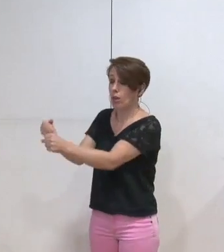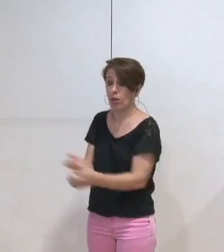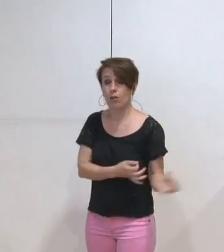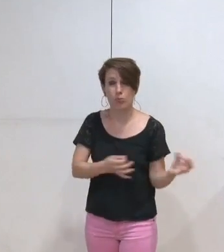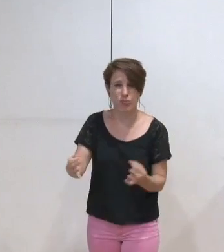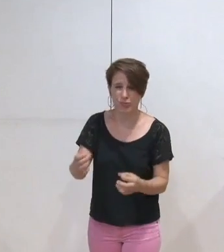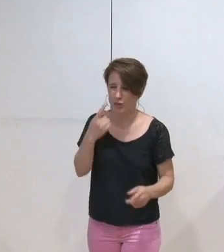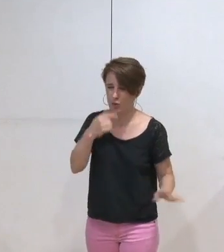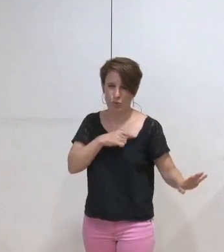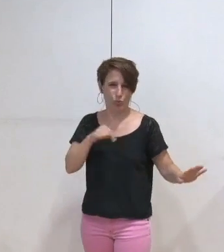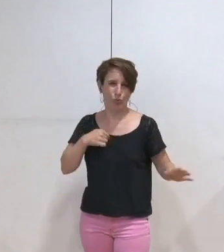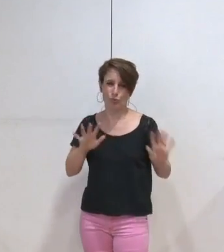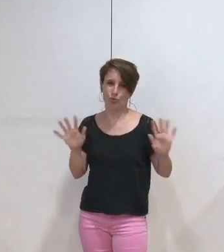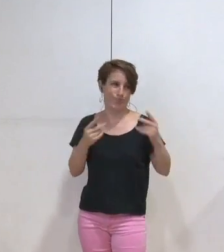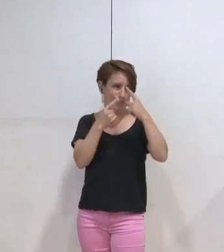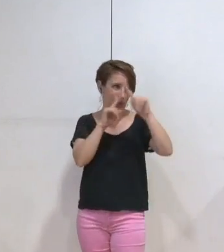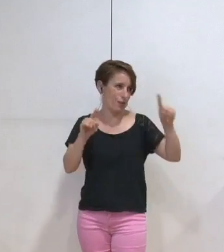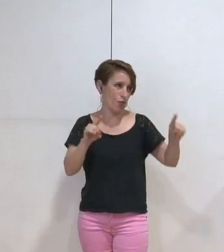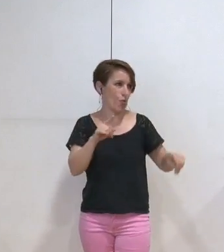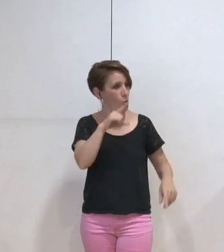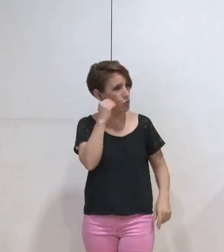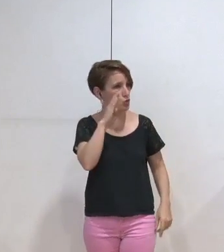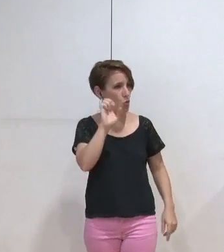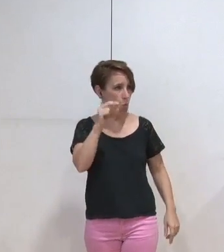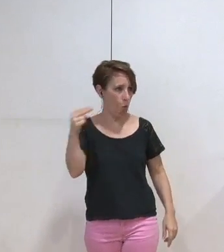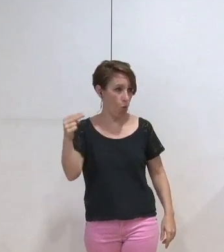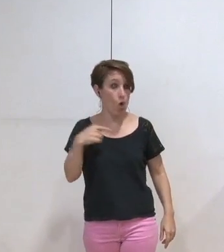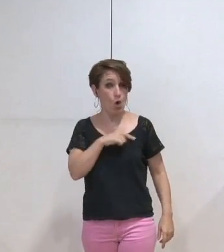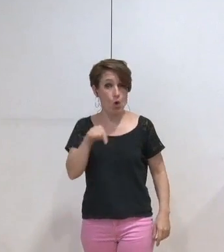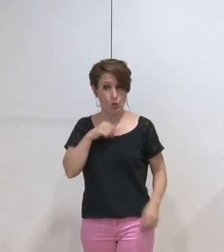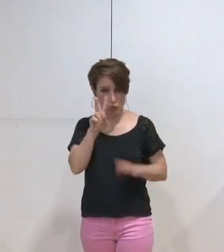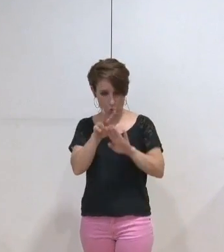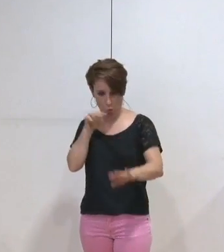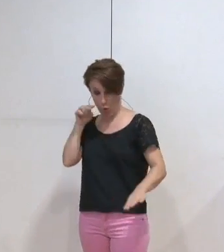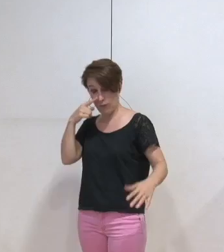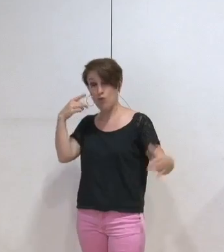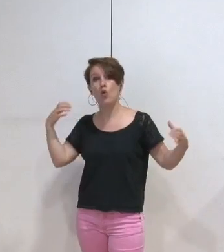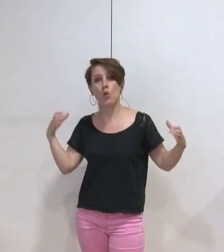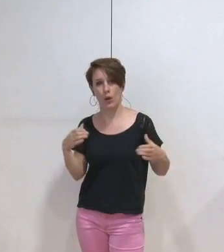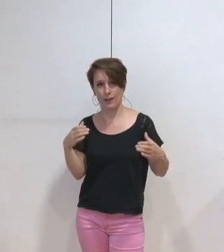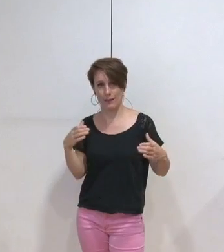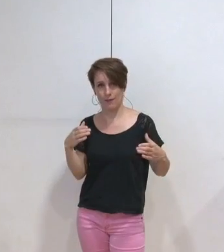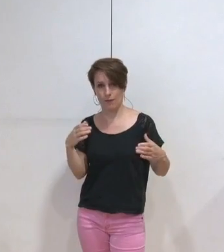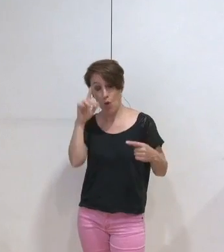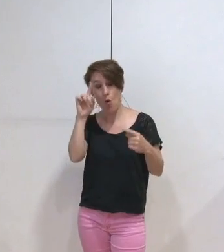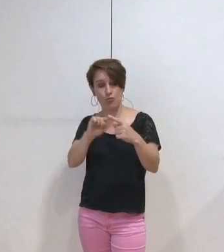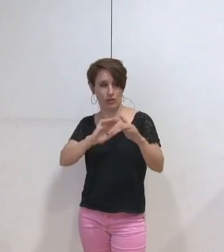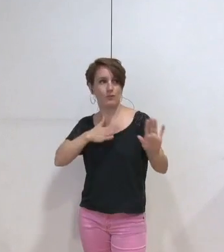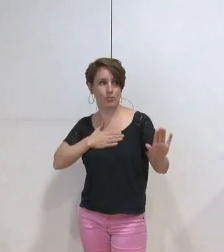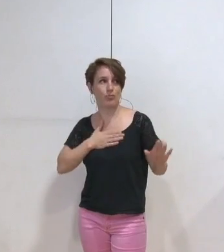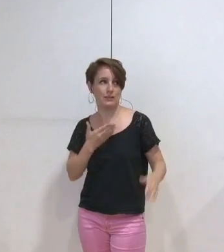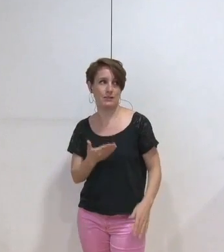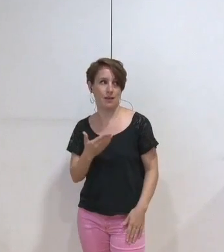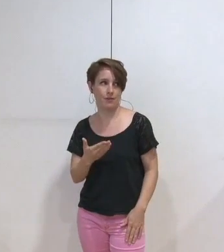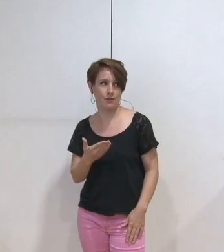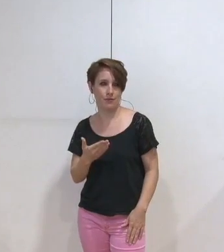de l'action sociale monsieur Bron notre approche est collective et cela est une ambition le CCAS prend sa place